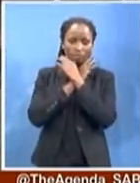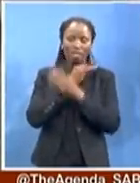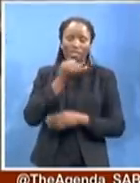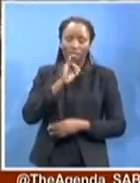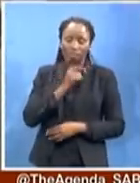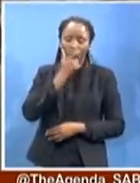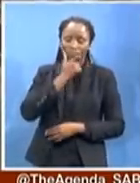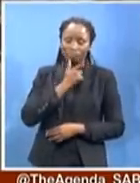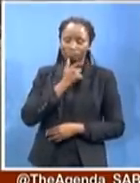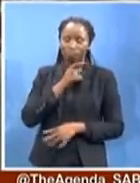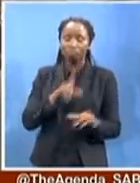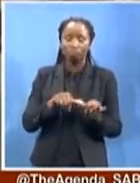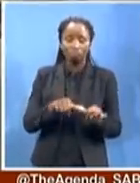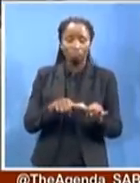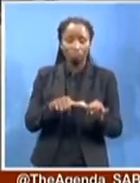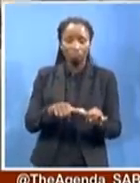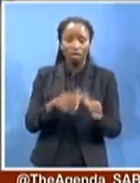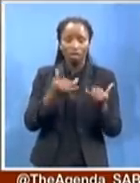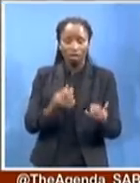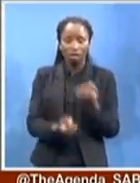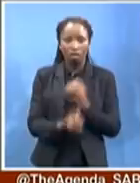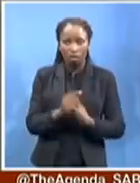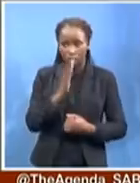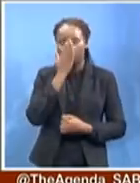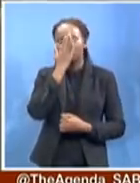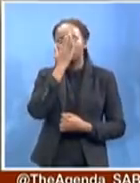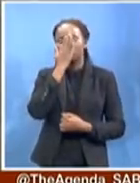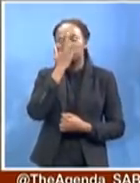Sihambe umama wesizwe ibamba bukhosi.